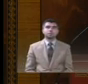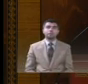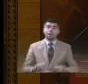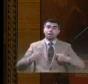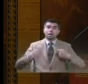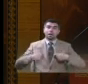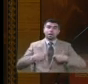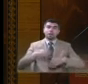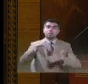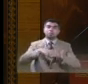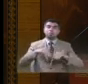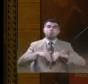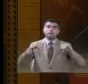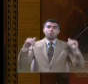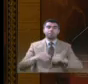السيد رئيس مجلس النواب المحترم،